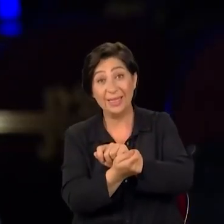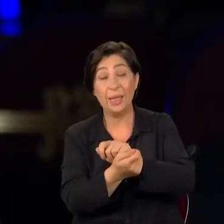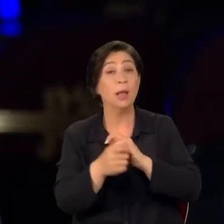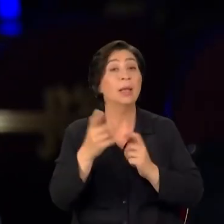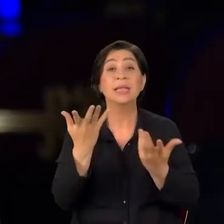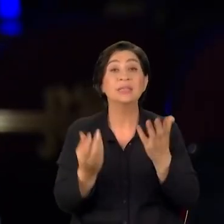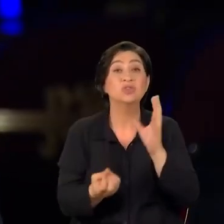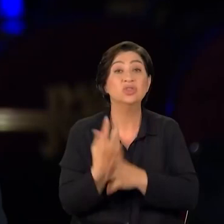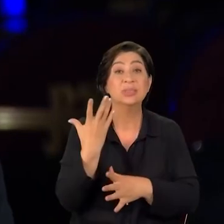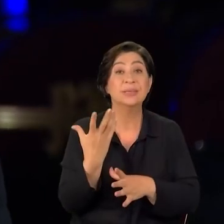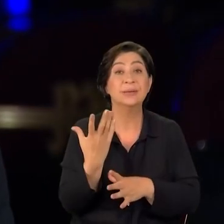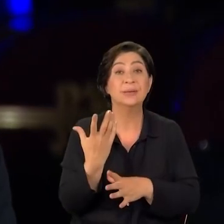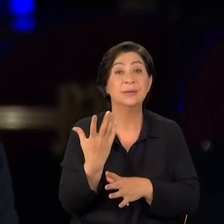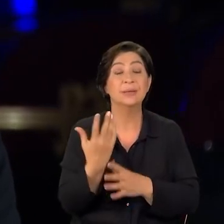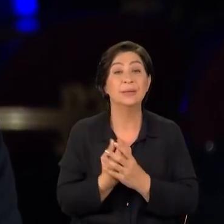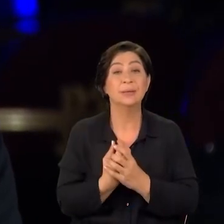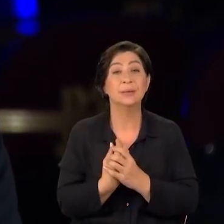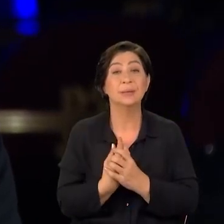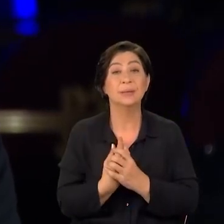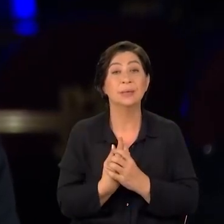dönüşürken ortaya çıkan